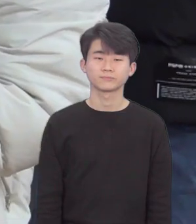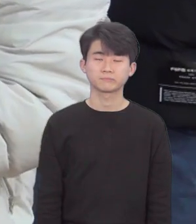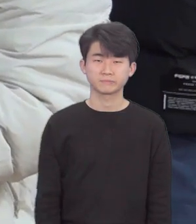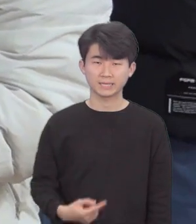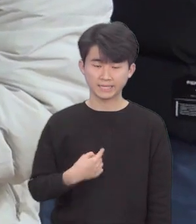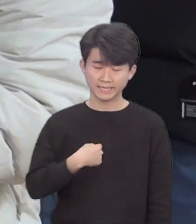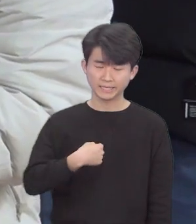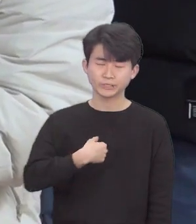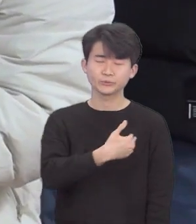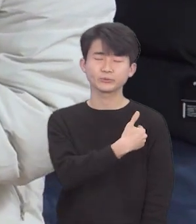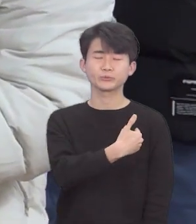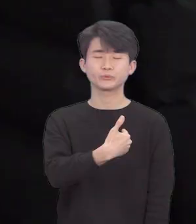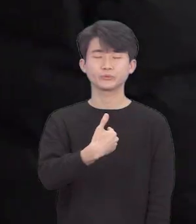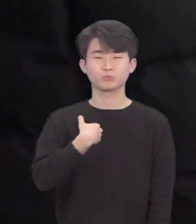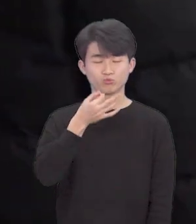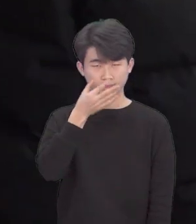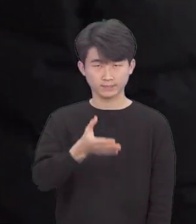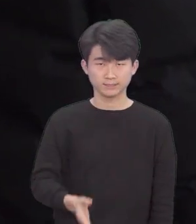사격하면 또 돌아서.